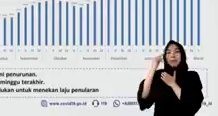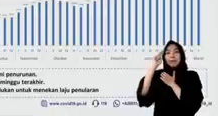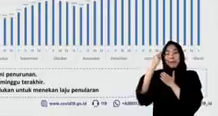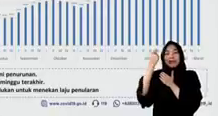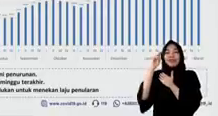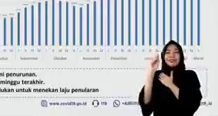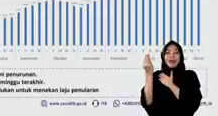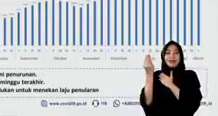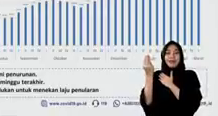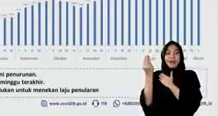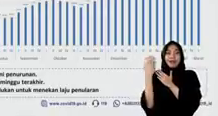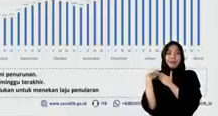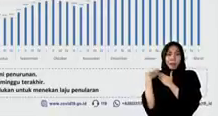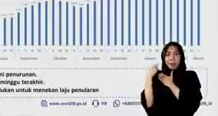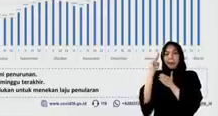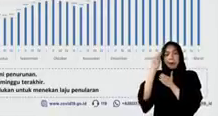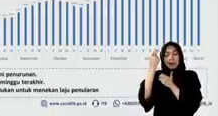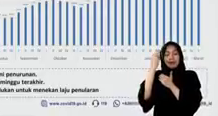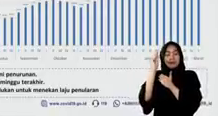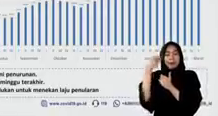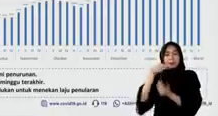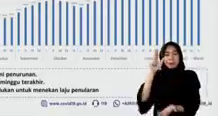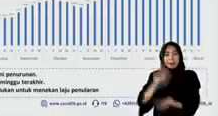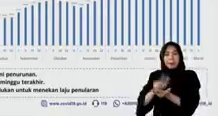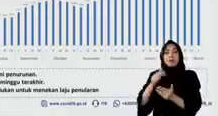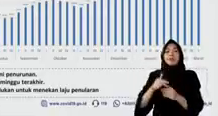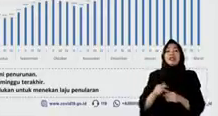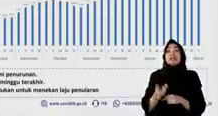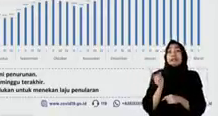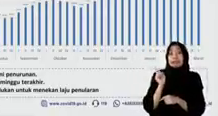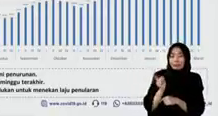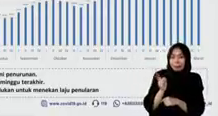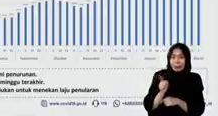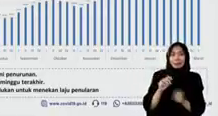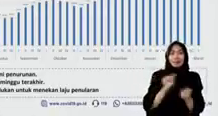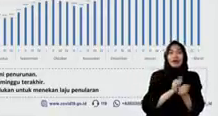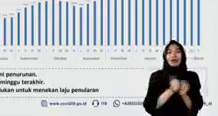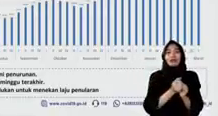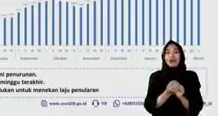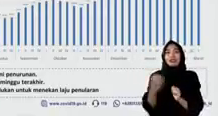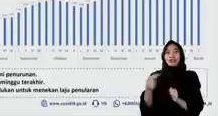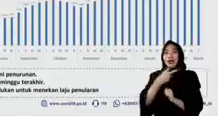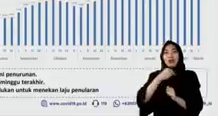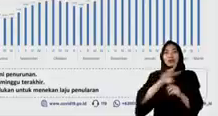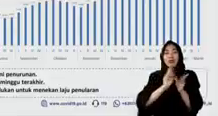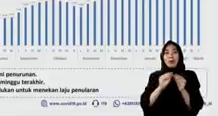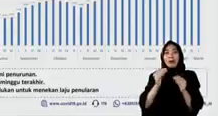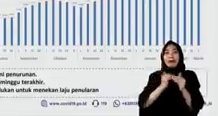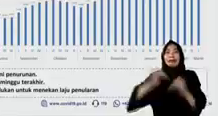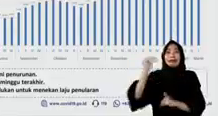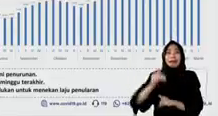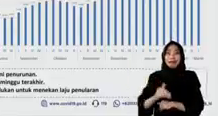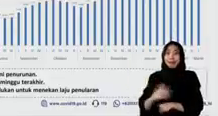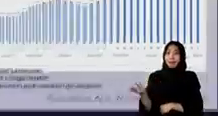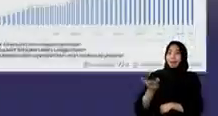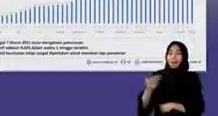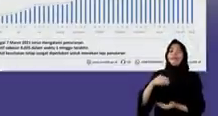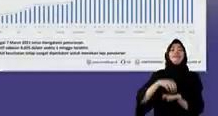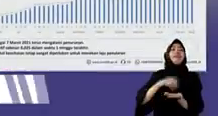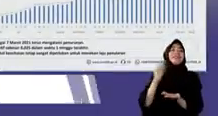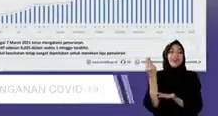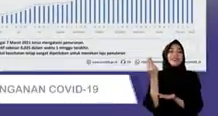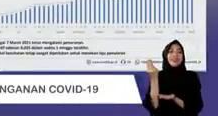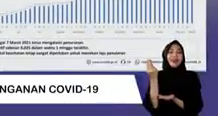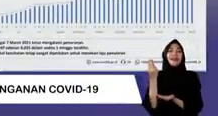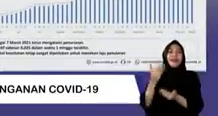DKI Jakarta, yang merupakan salah satu penyumbang tertinggi kasus aktif di Indonesia pada saat itu.